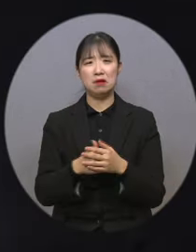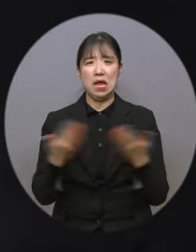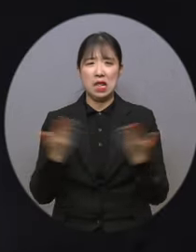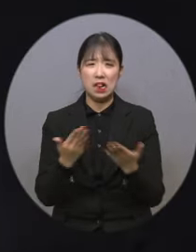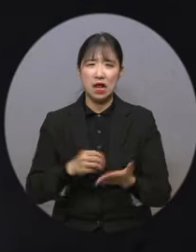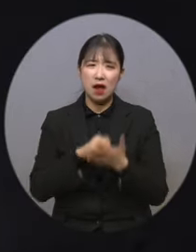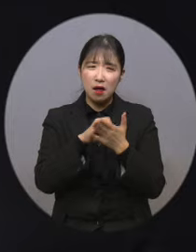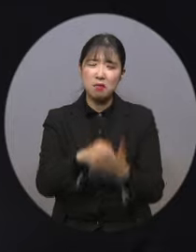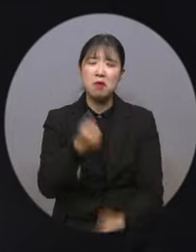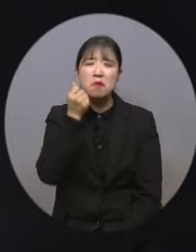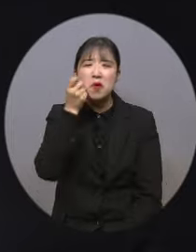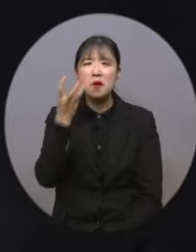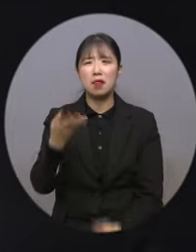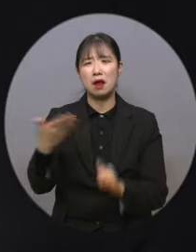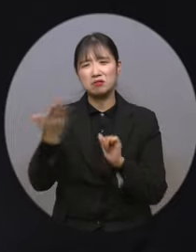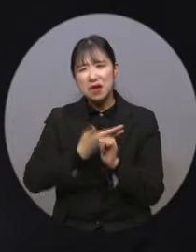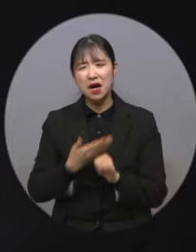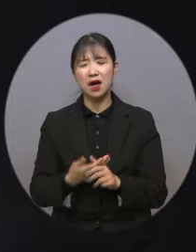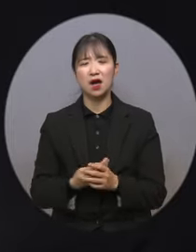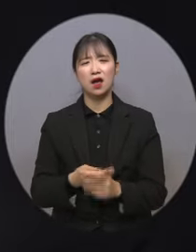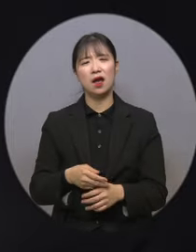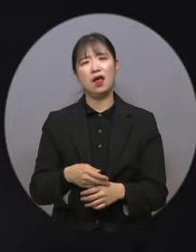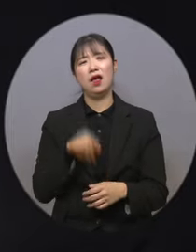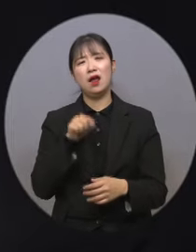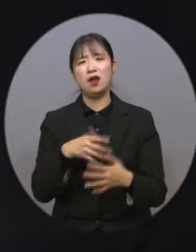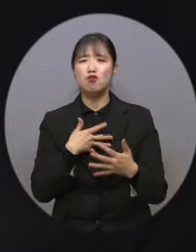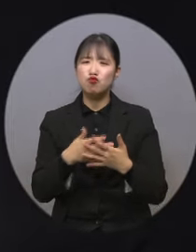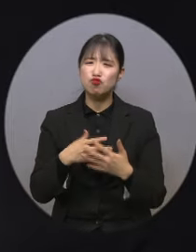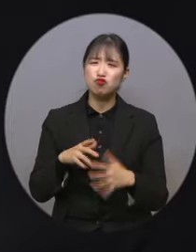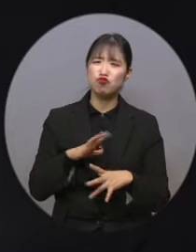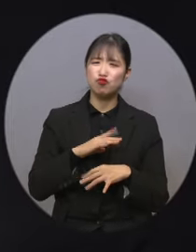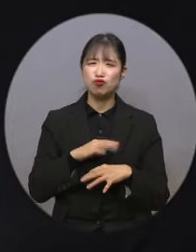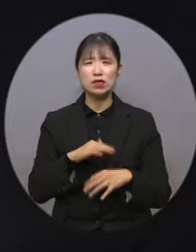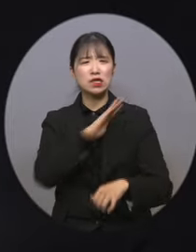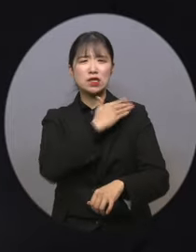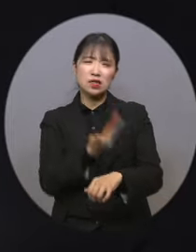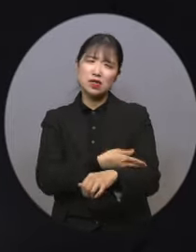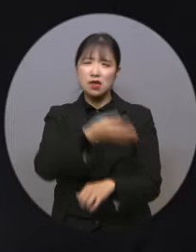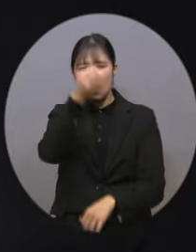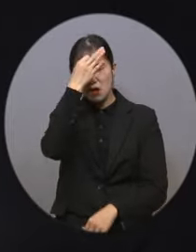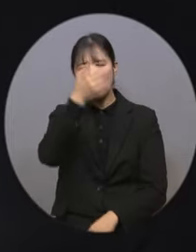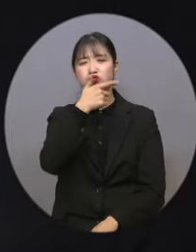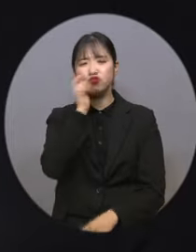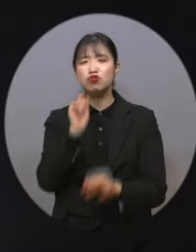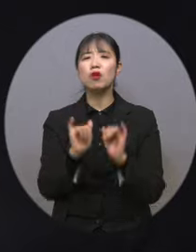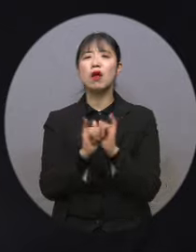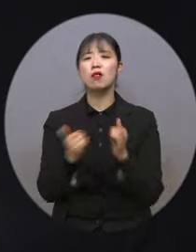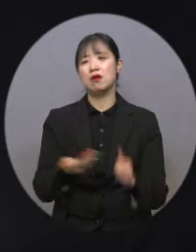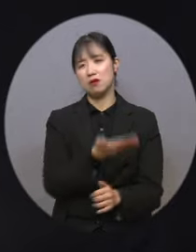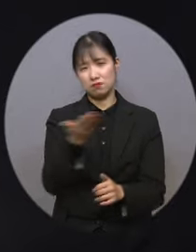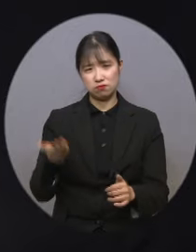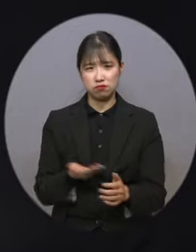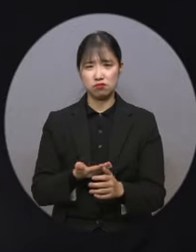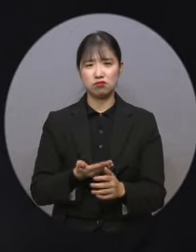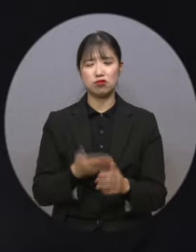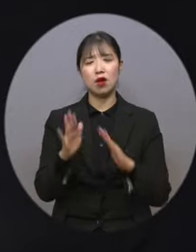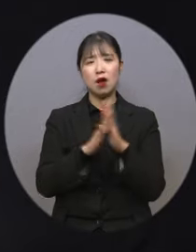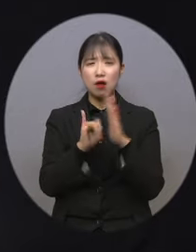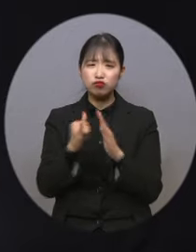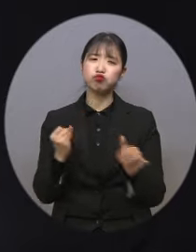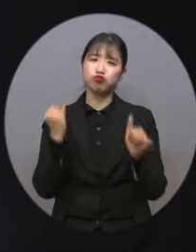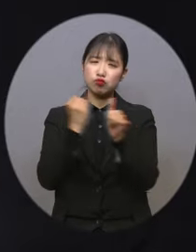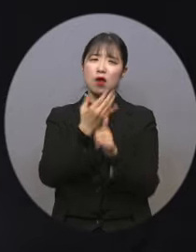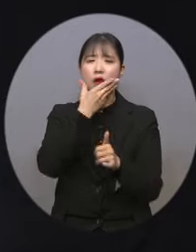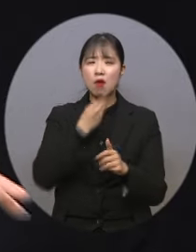직장과 뭐한 배당을 쫓겨나고 뭐 이런 그 불안한 실력이 좀 부족한 이런 청년들 이런 청년들이 가정을 가지고 난